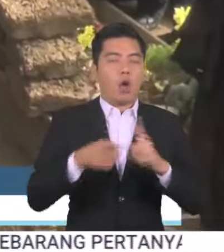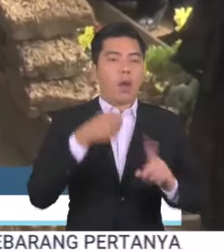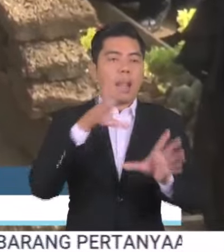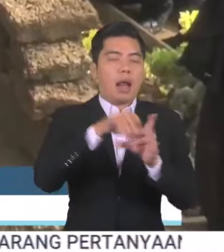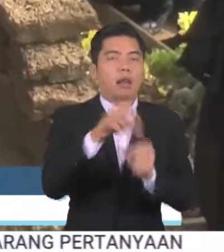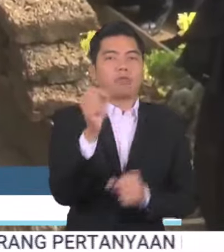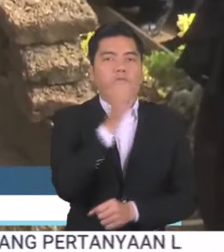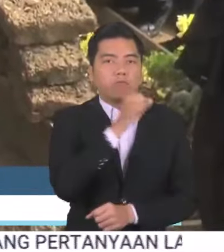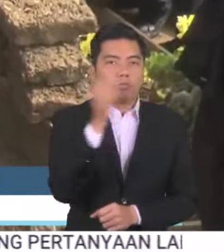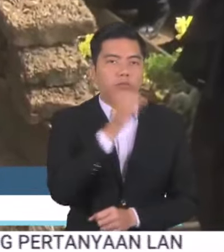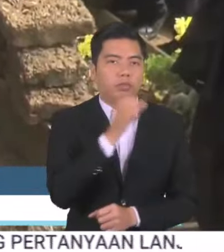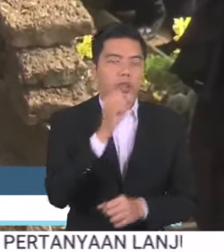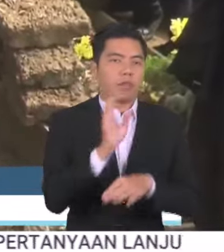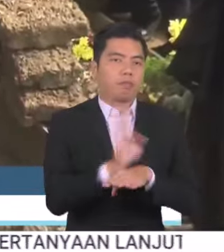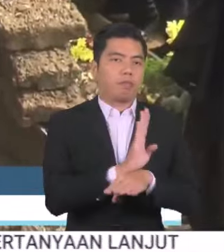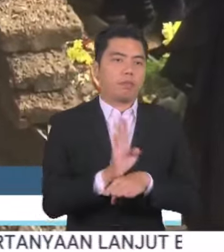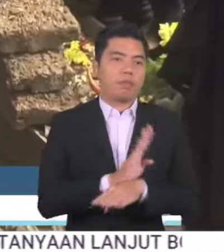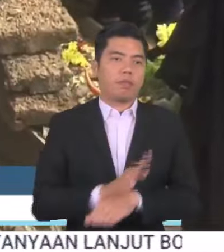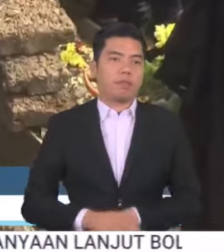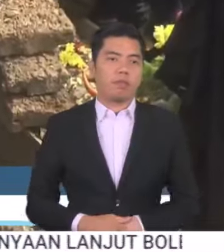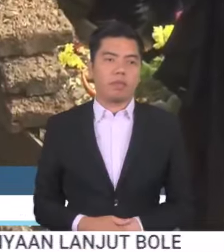hiburan.